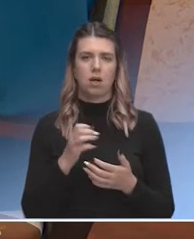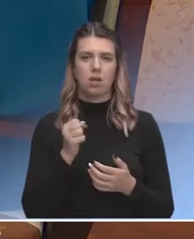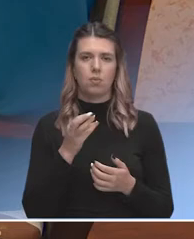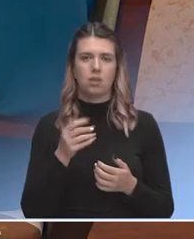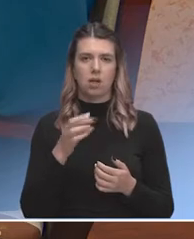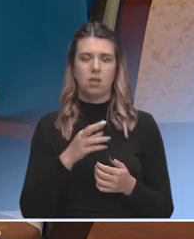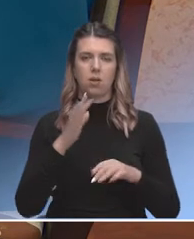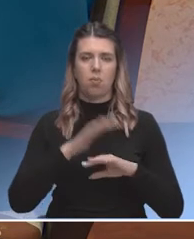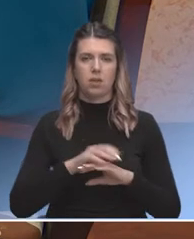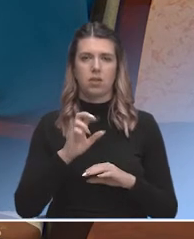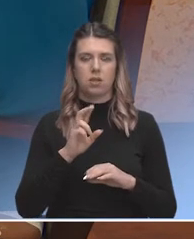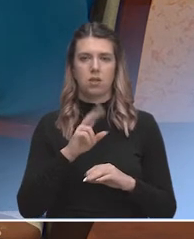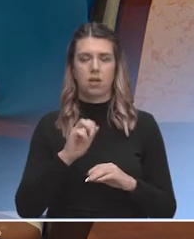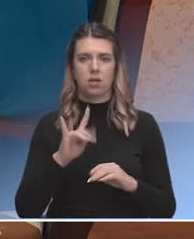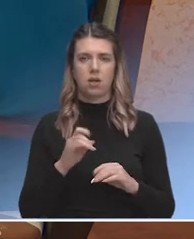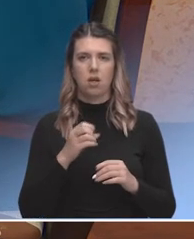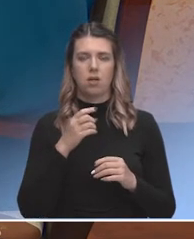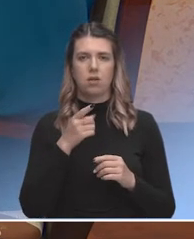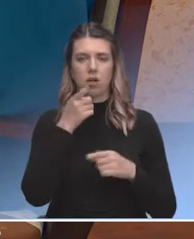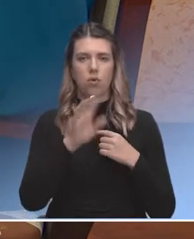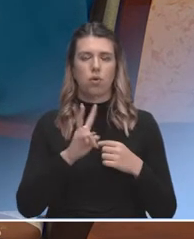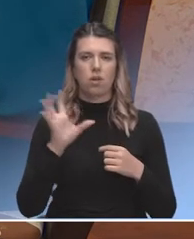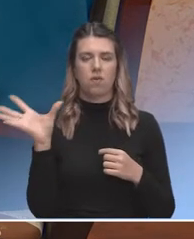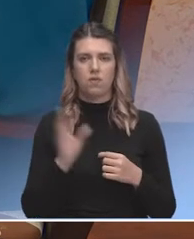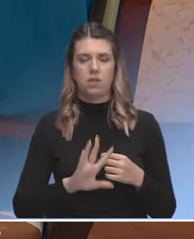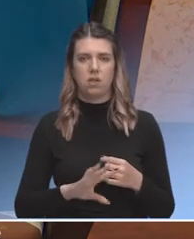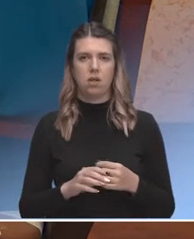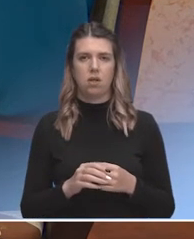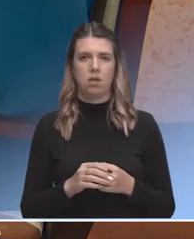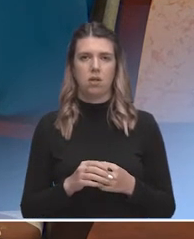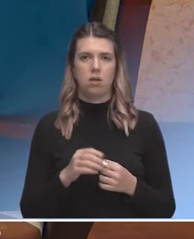имеющихся административных базах данных далеко не все